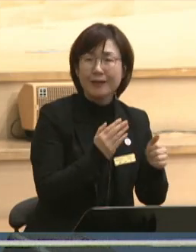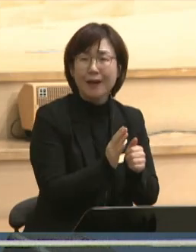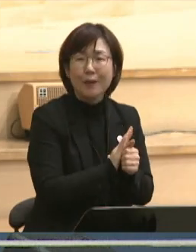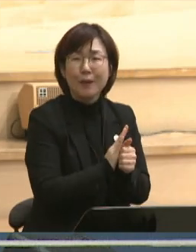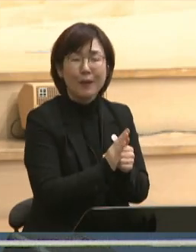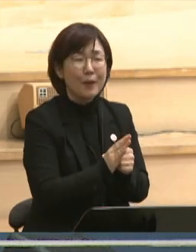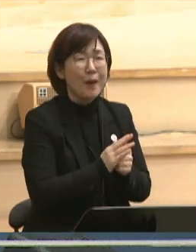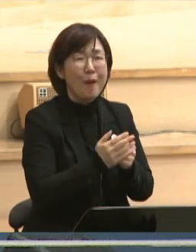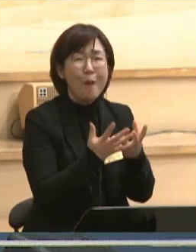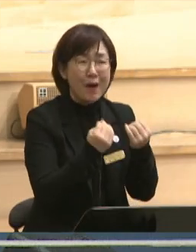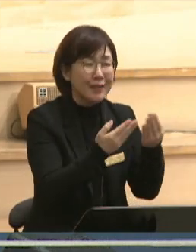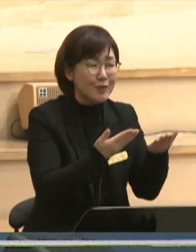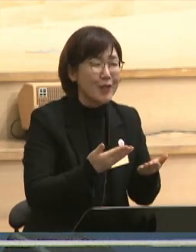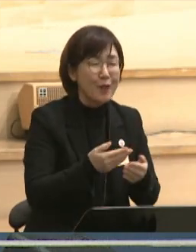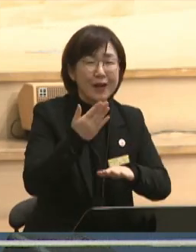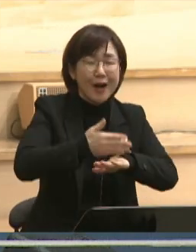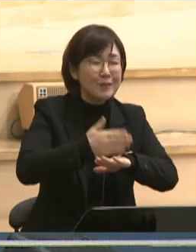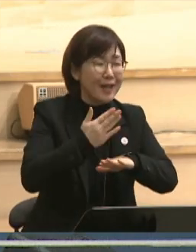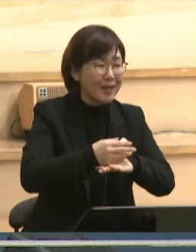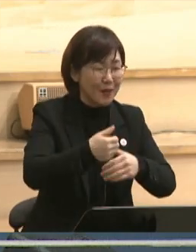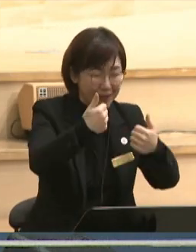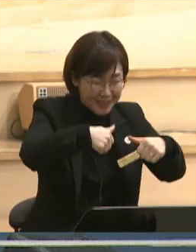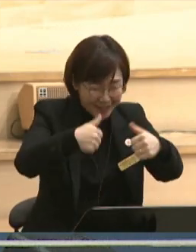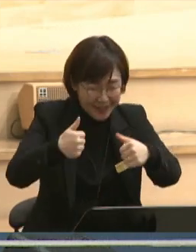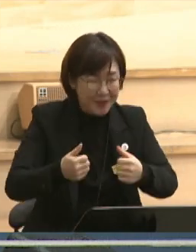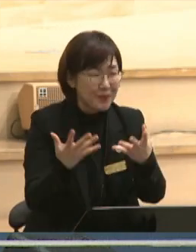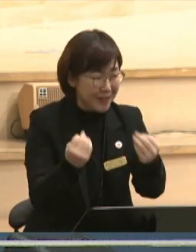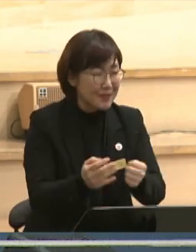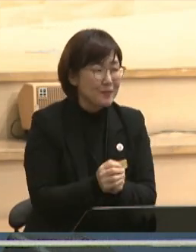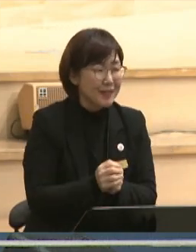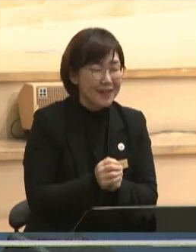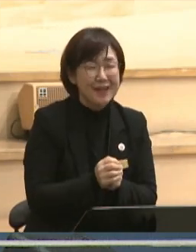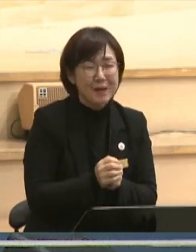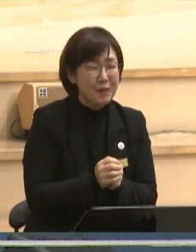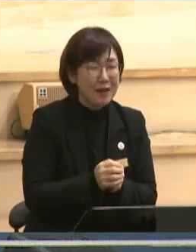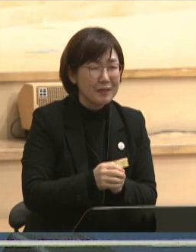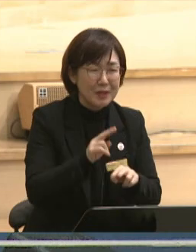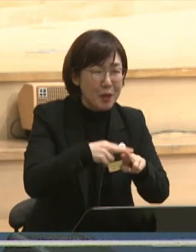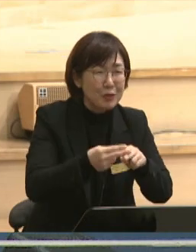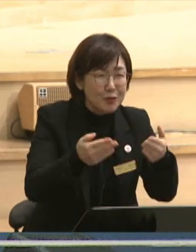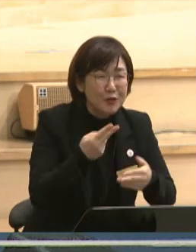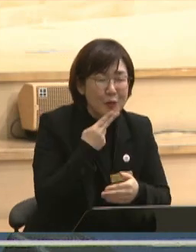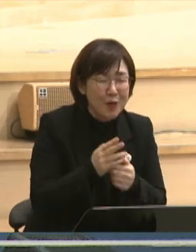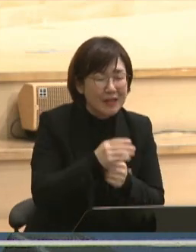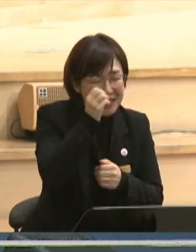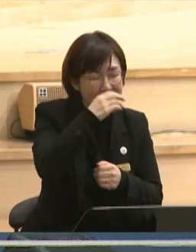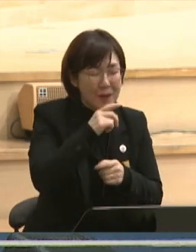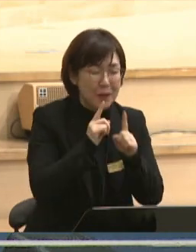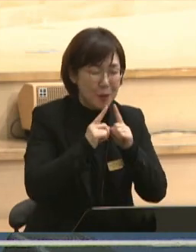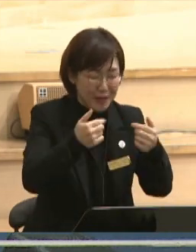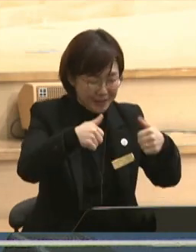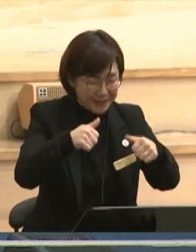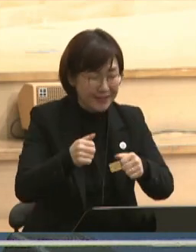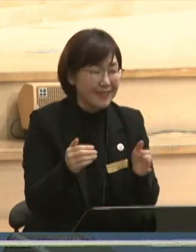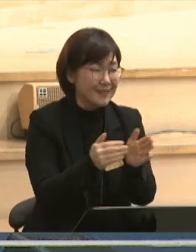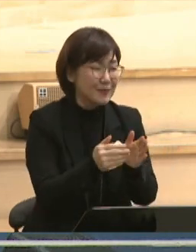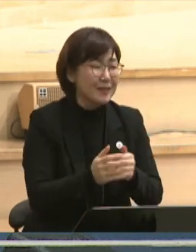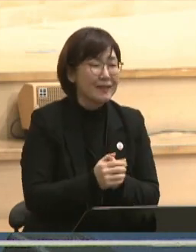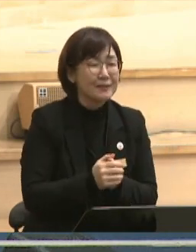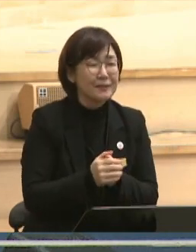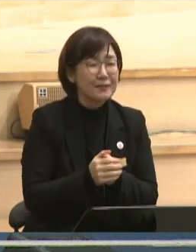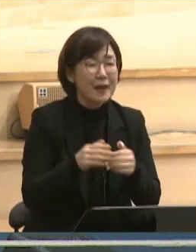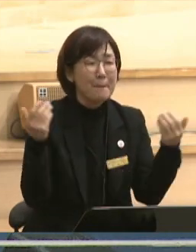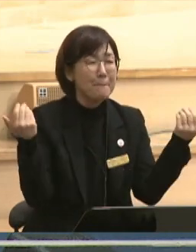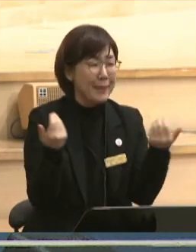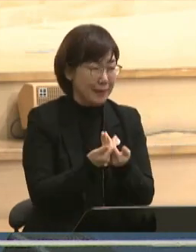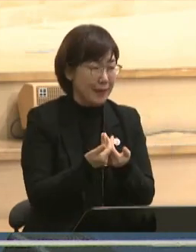또 감사 인사를 하는 분들도 계셨습니다 뭐 다른 거 죽지는 않고 인사만 하셨습니다 반대로